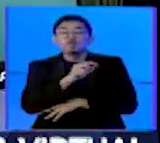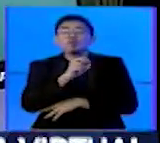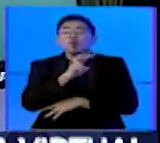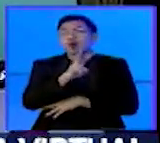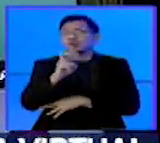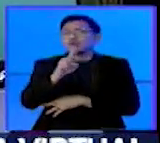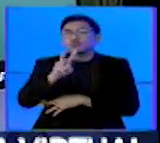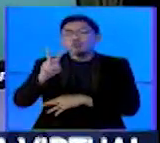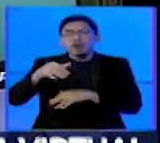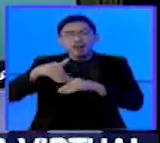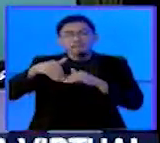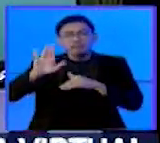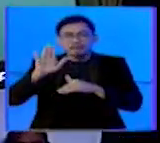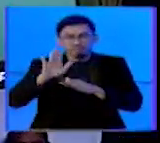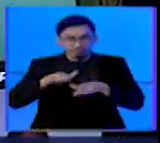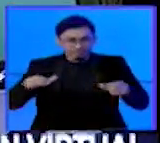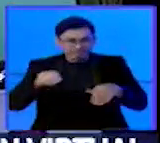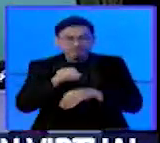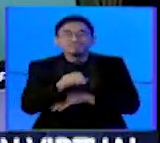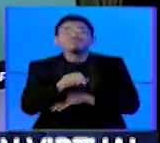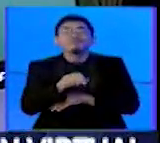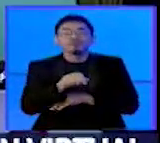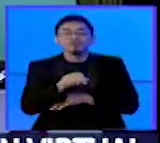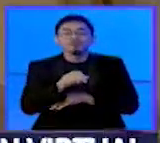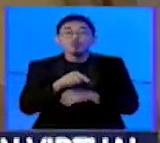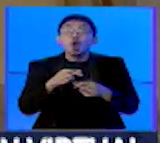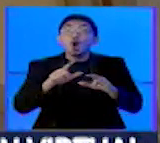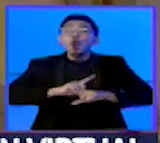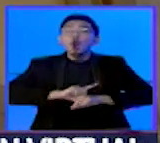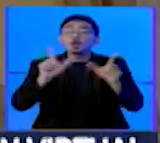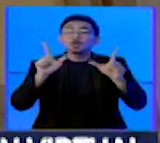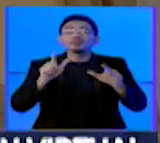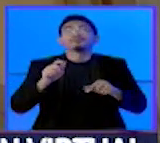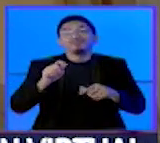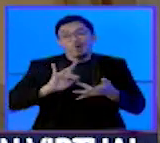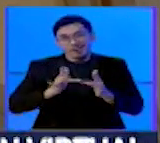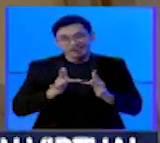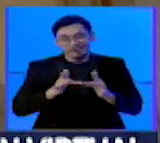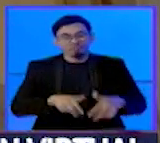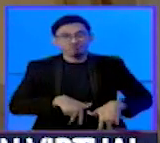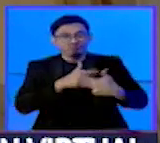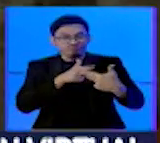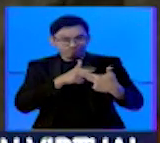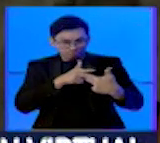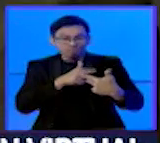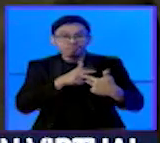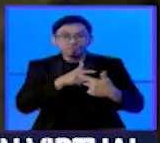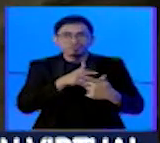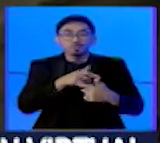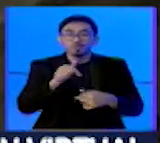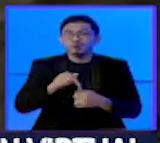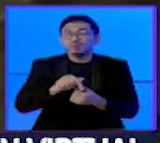17 Savetia Diasara merayakan pelulusan virtual. Auditorium sekolah disulap menjadi studio mini lengkap